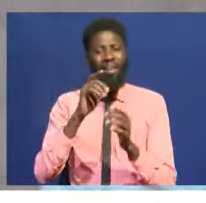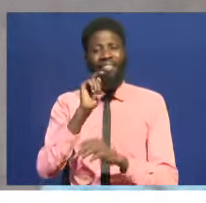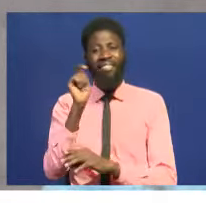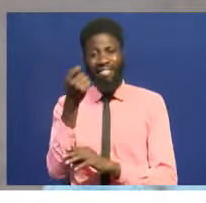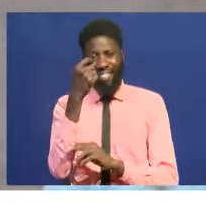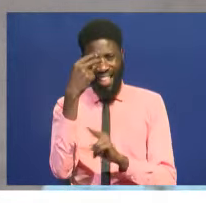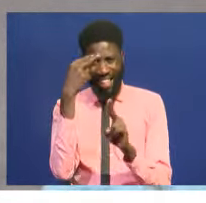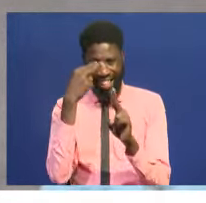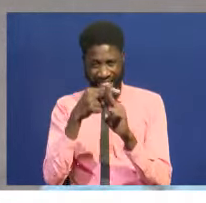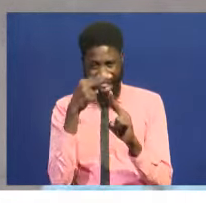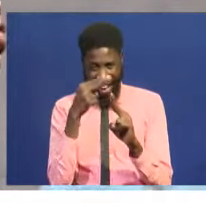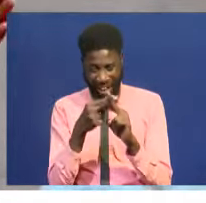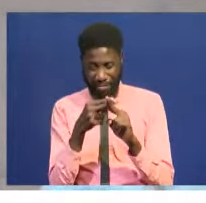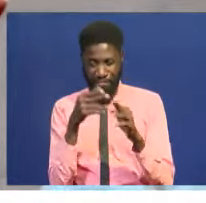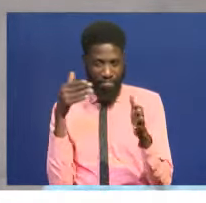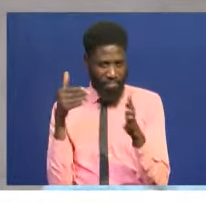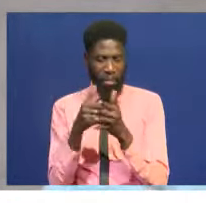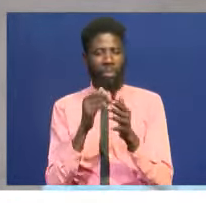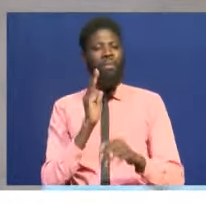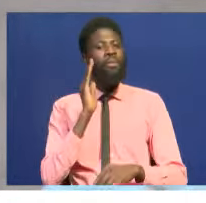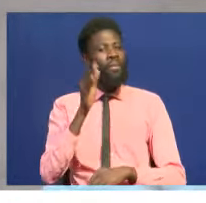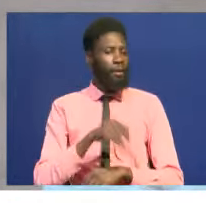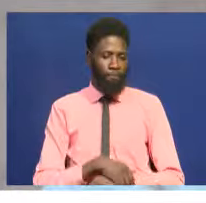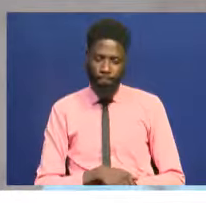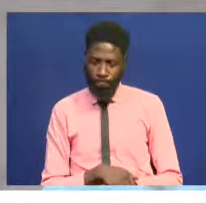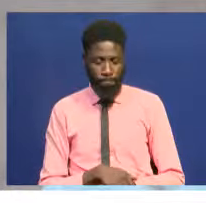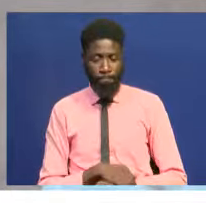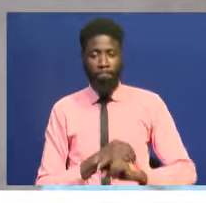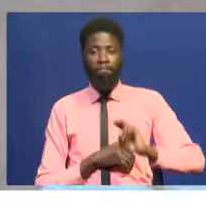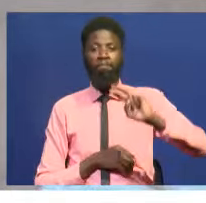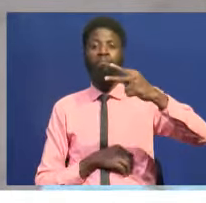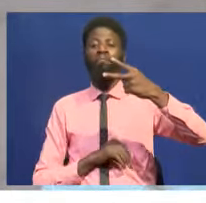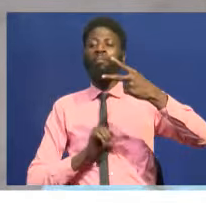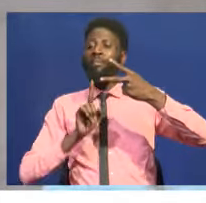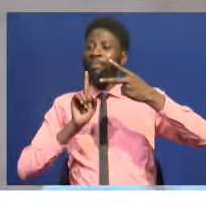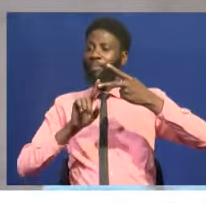Number two, vile waziri amesema,